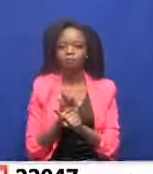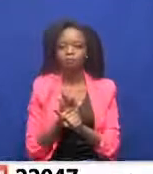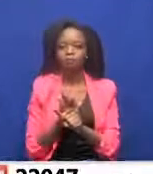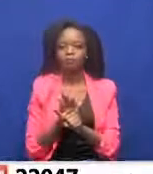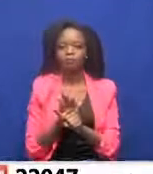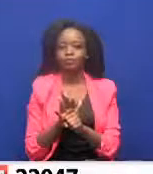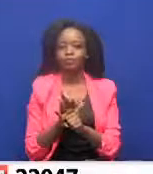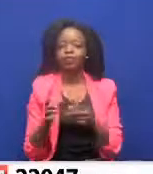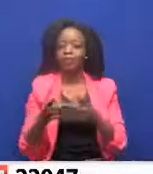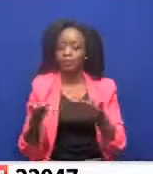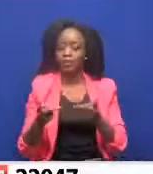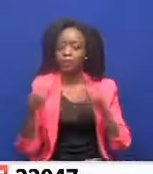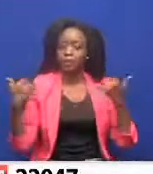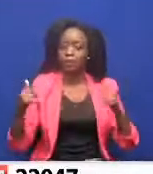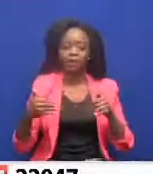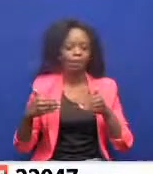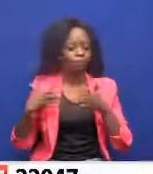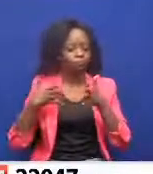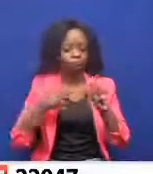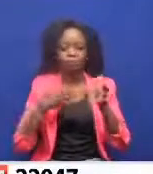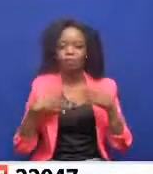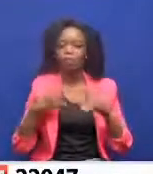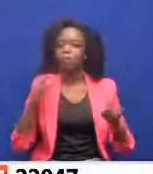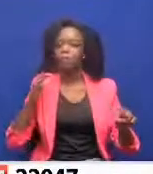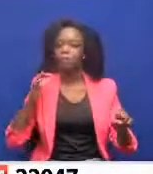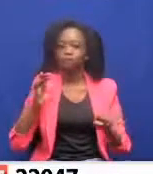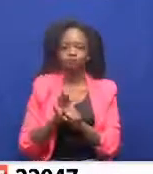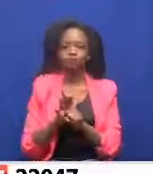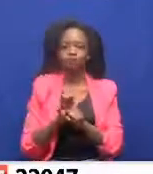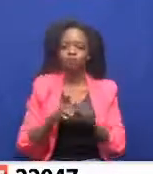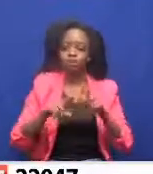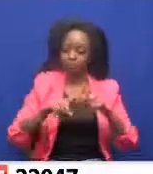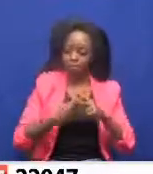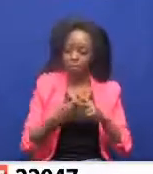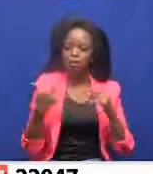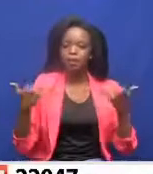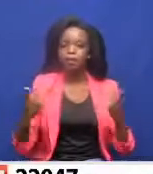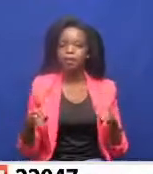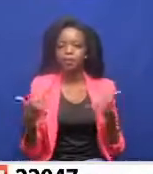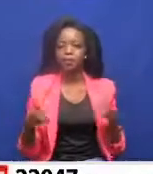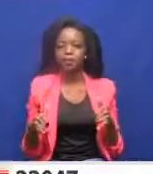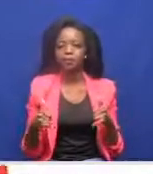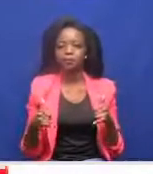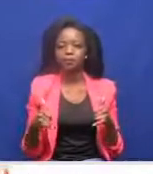Uwanja ulijaa, ulifurika vibaya sana. Mechi kaanza